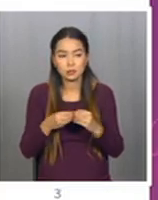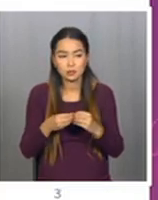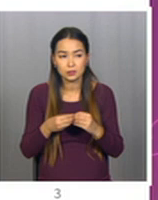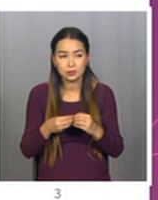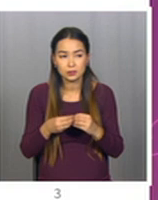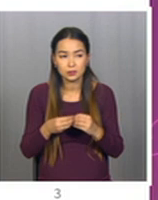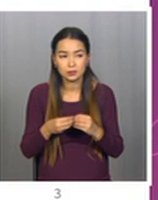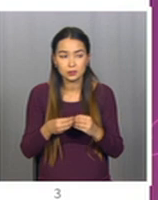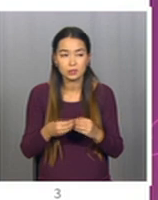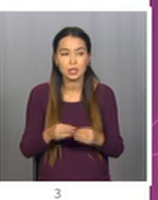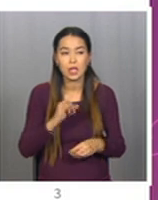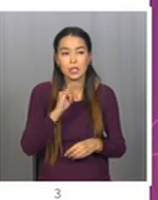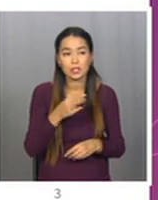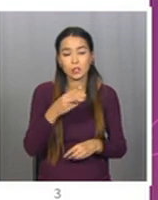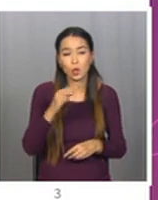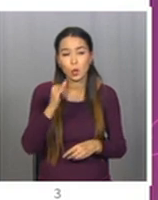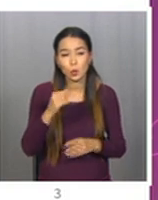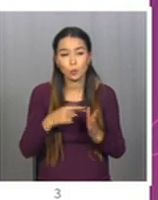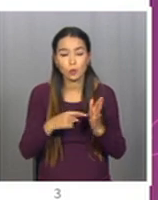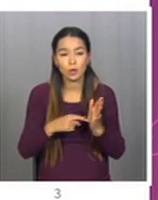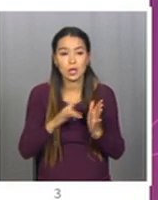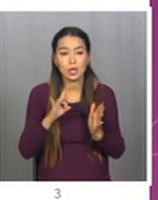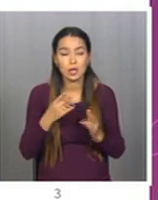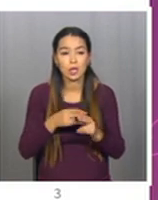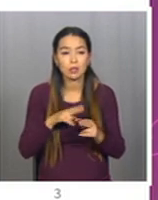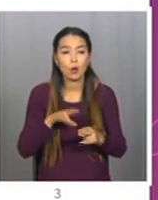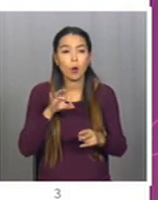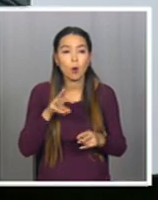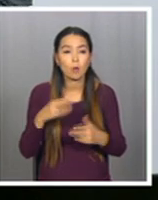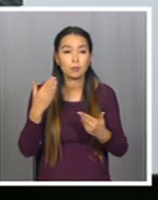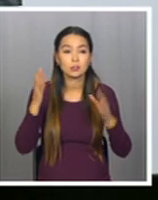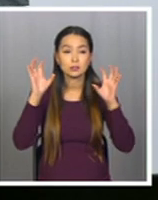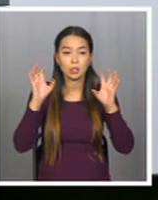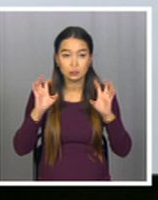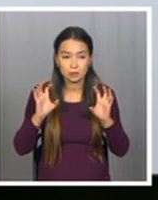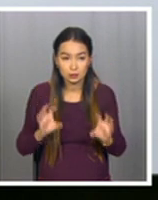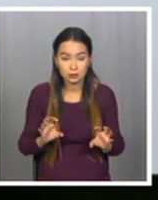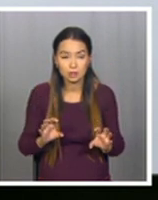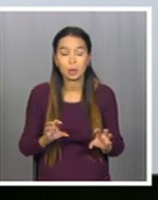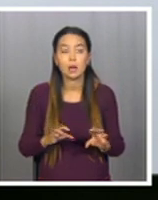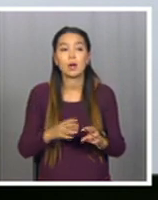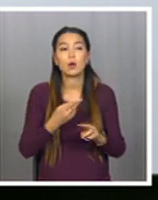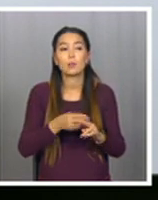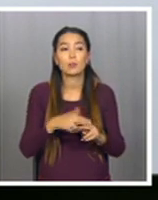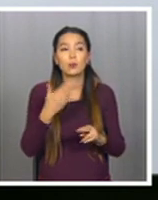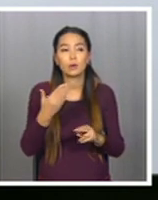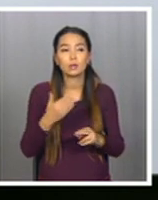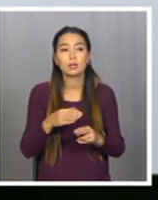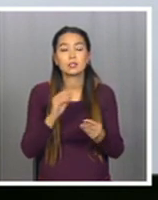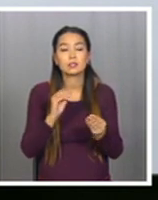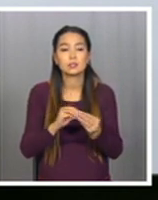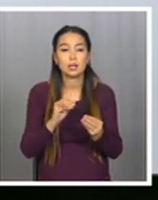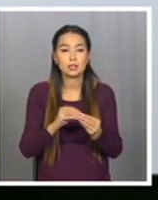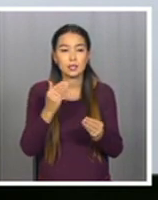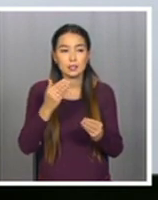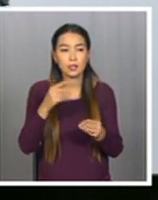И тең У бөлінген R Ом саңы арқылы анықтаймыз. Негізінде жаңағы тұрақты тоқ көзін егер идеал